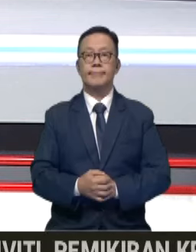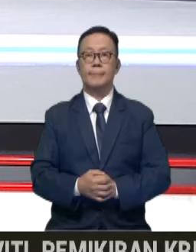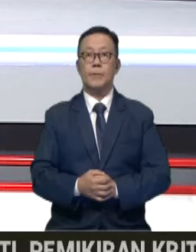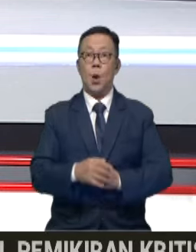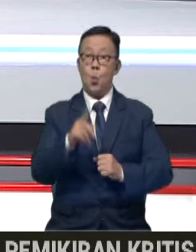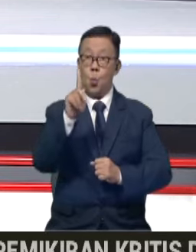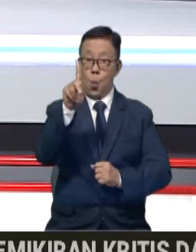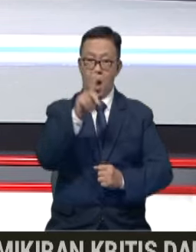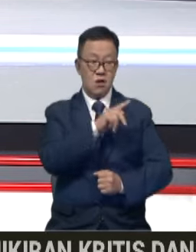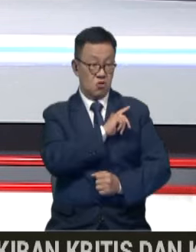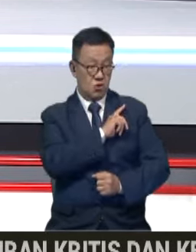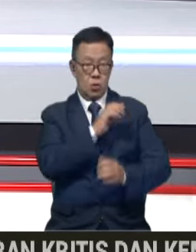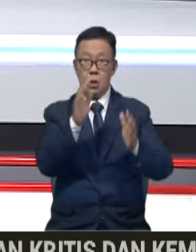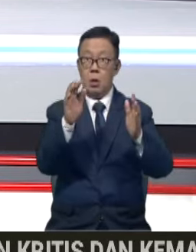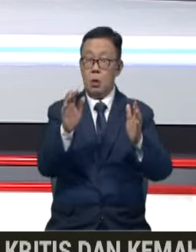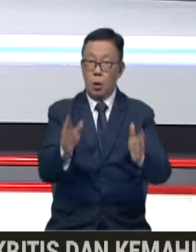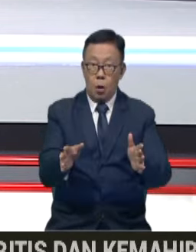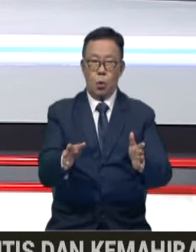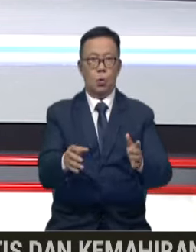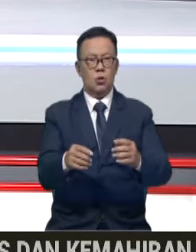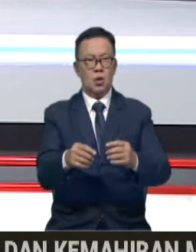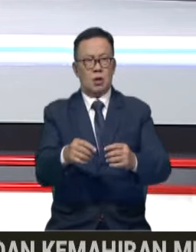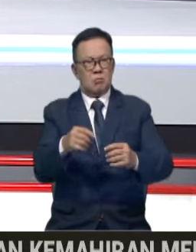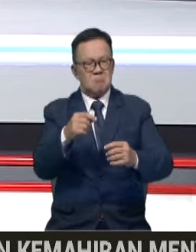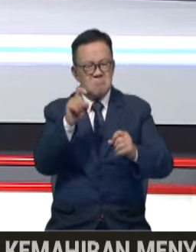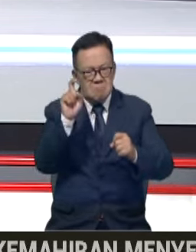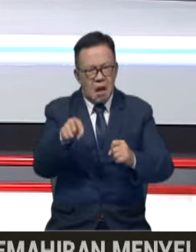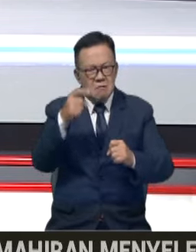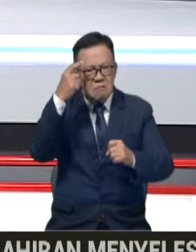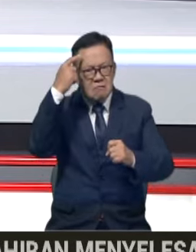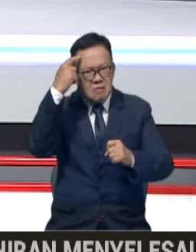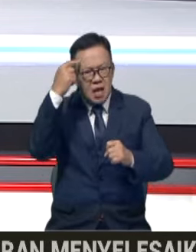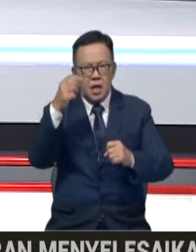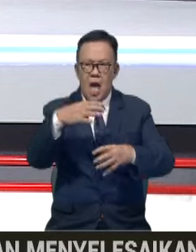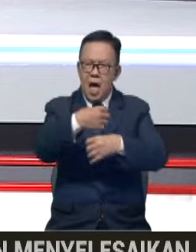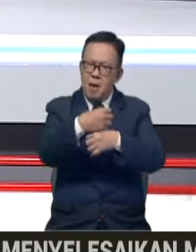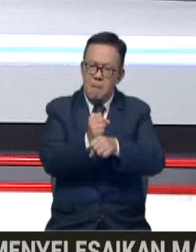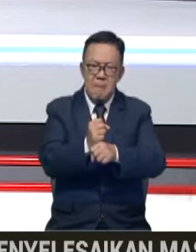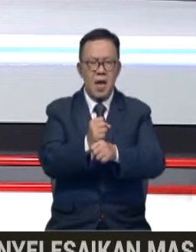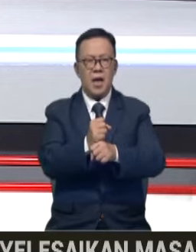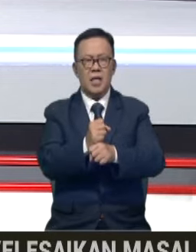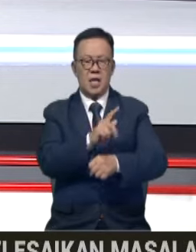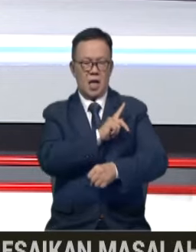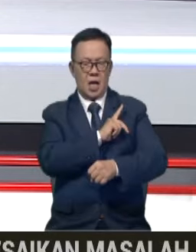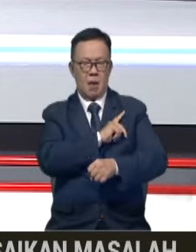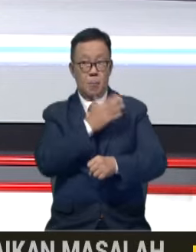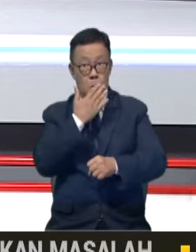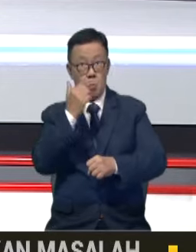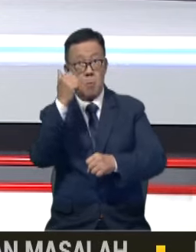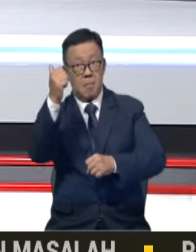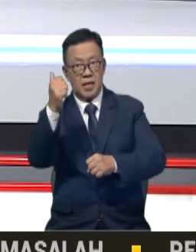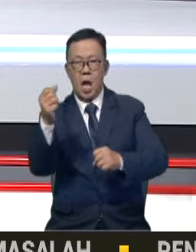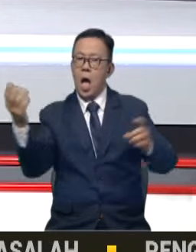Seorang ketua kampung adalah peneraju kepada pembaharuan dan pembangunan kampung seiring dengan wawasan